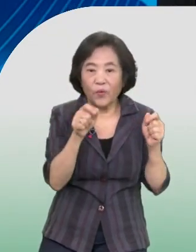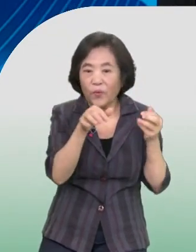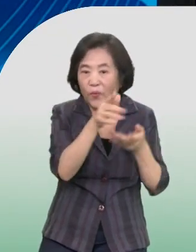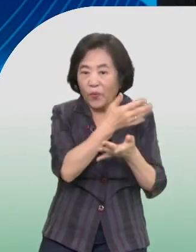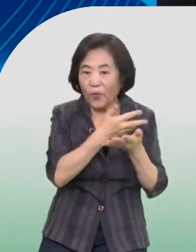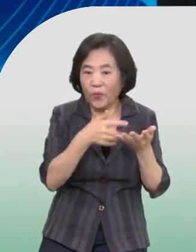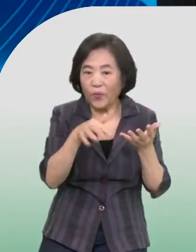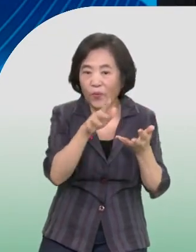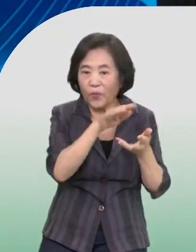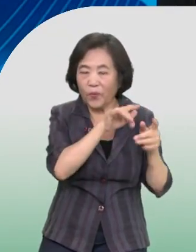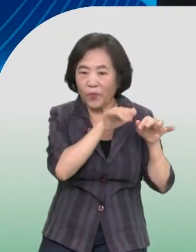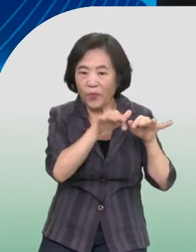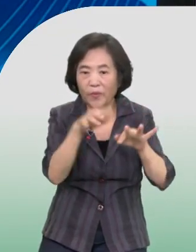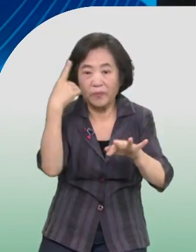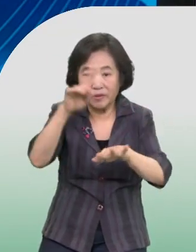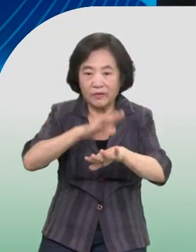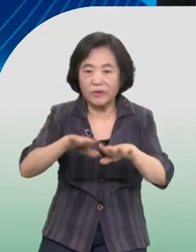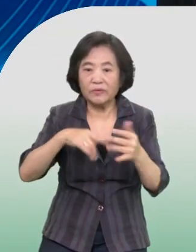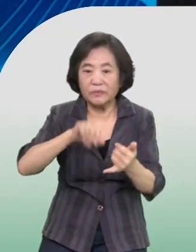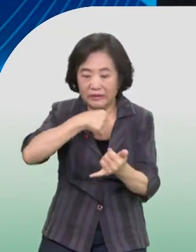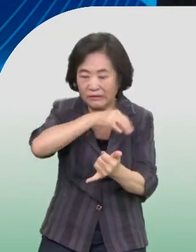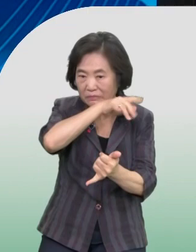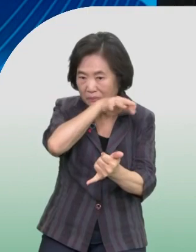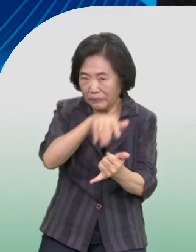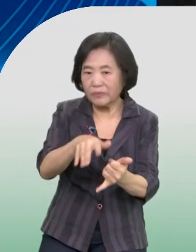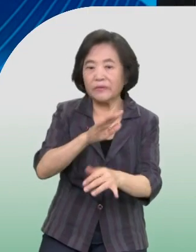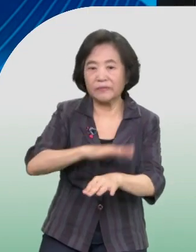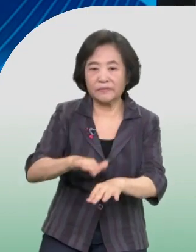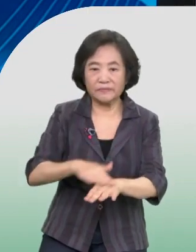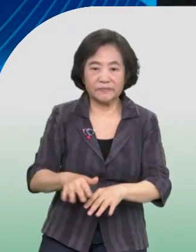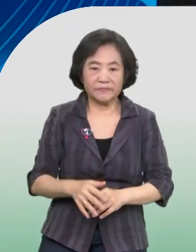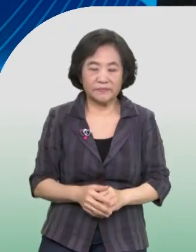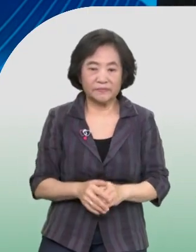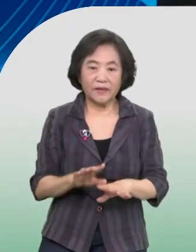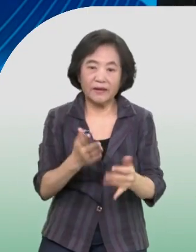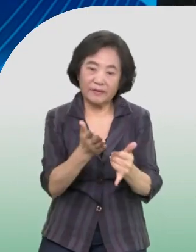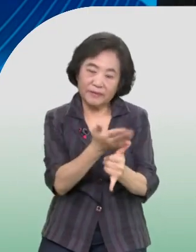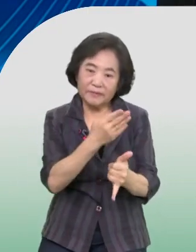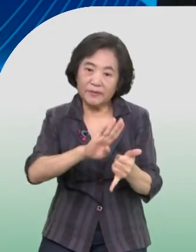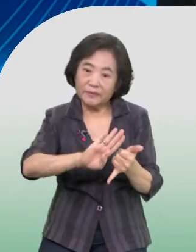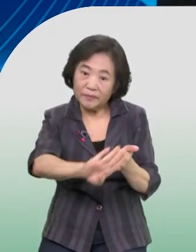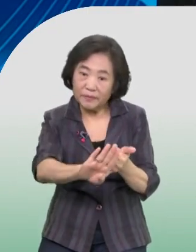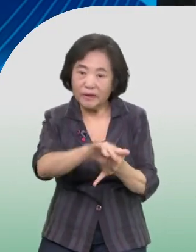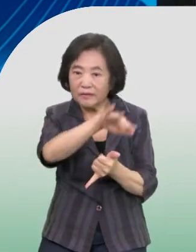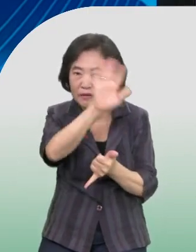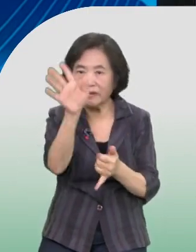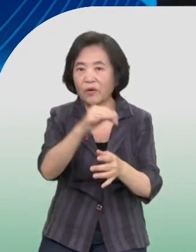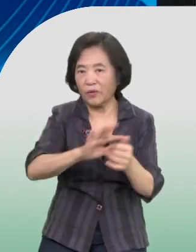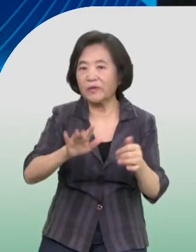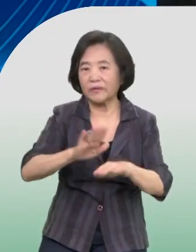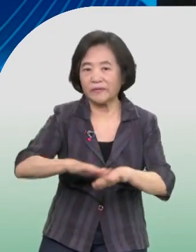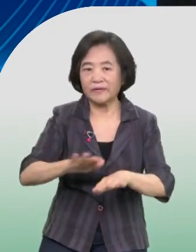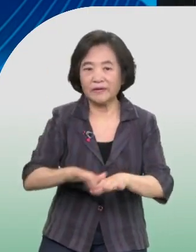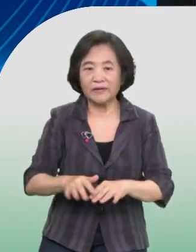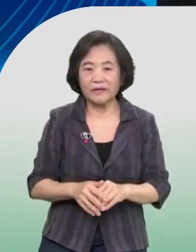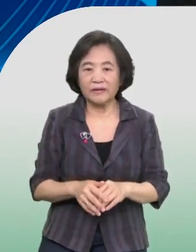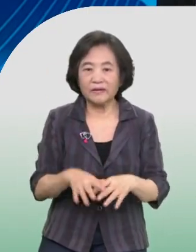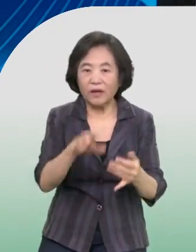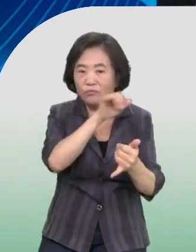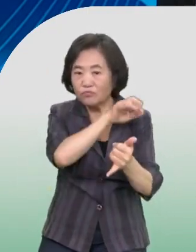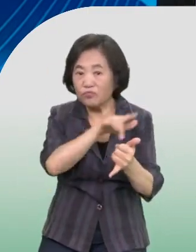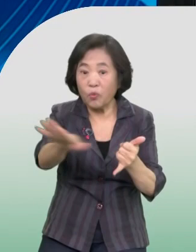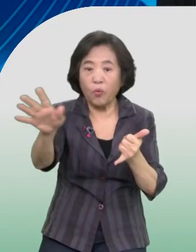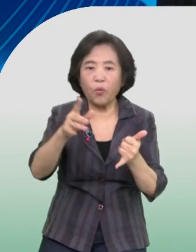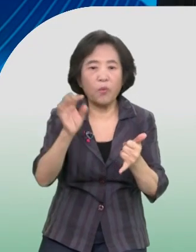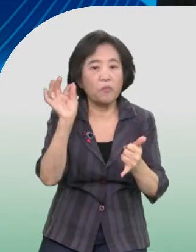它明天就会通过我们的台湾地区哦，对我们的北部、东半部的天气造成影响。不过通过的速度快。